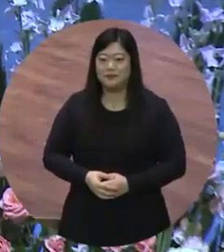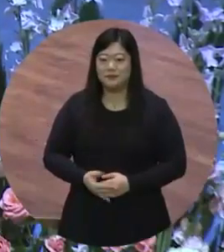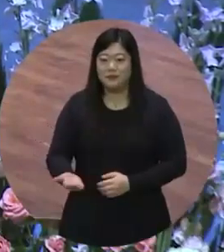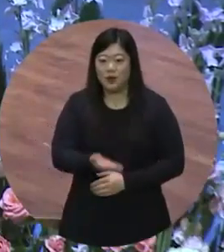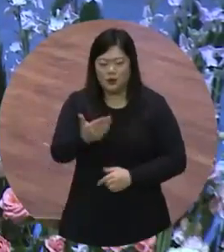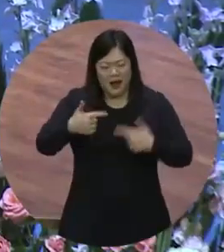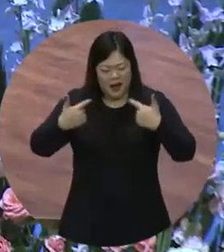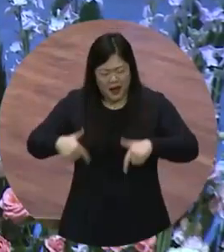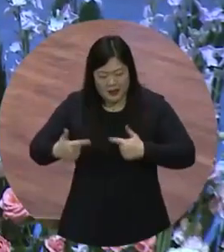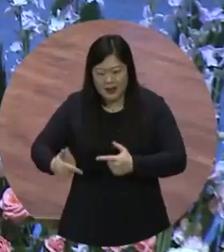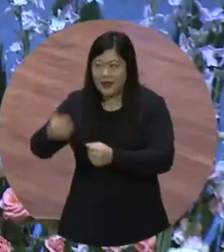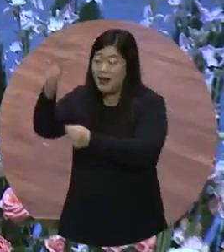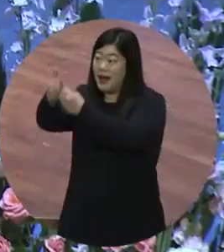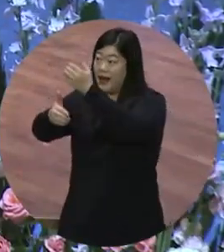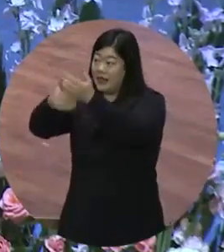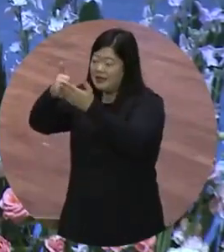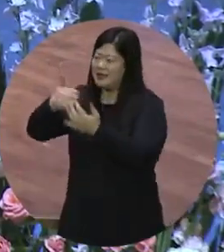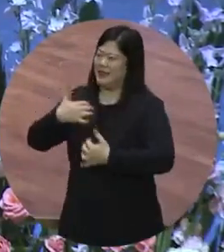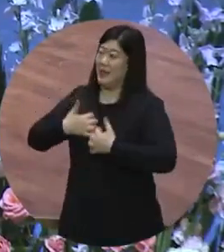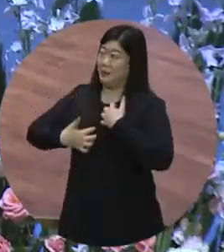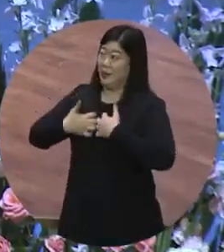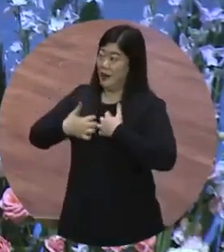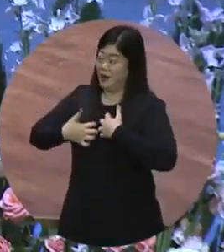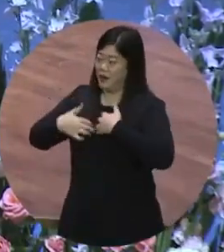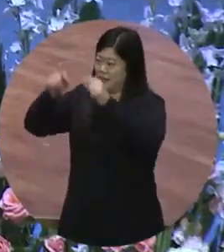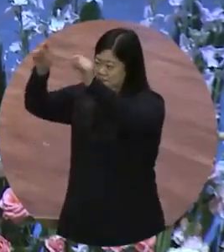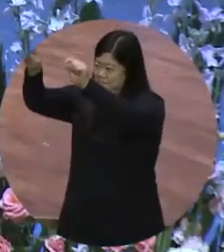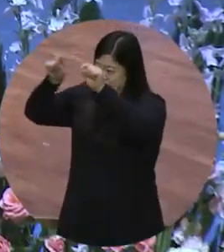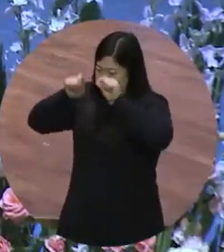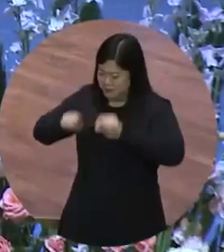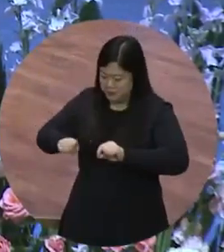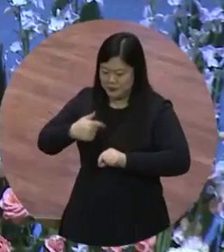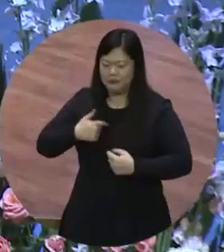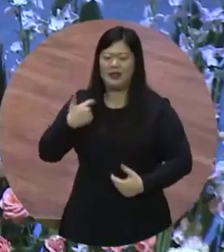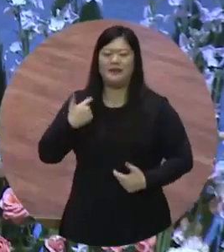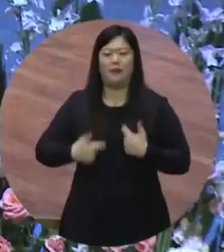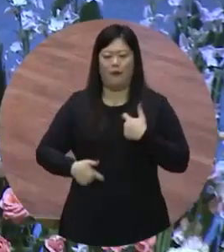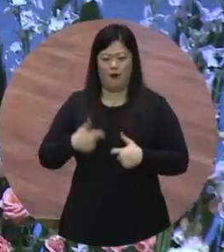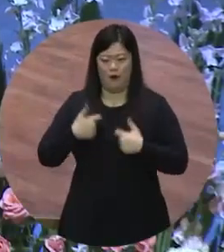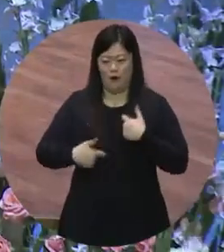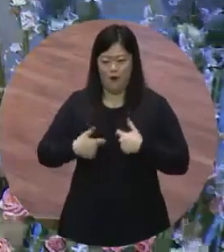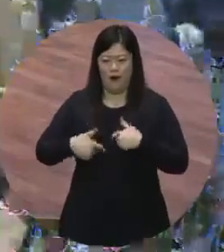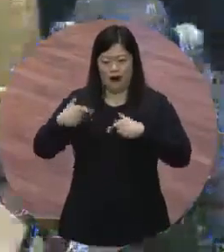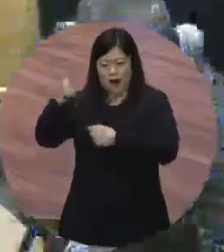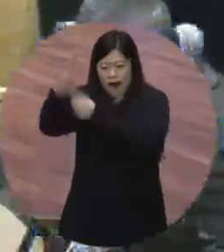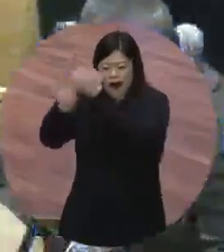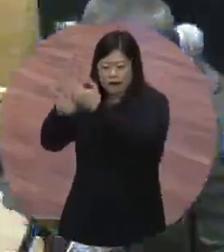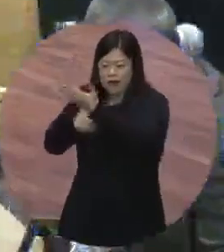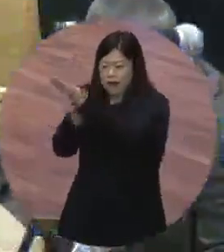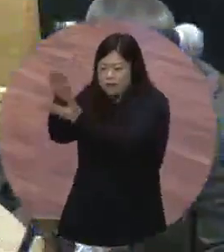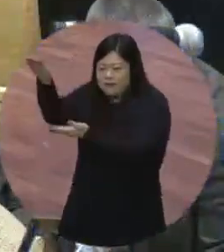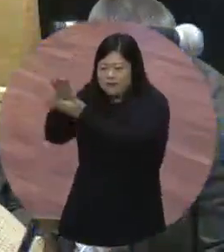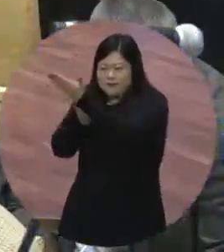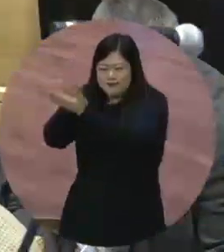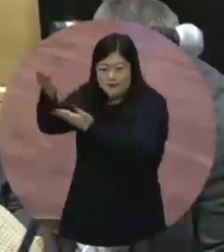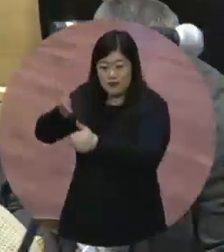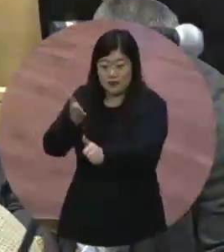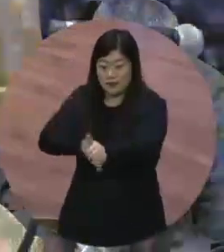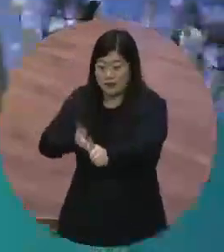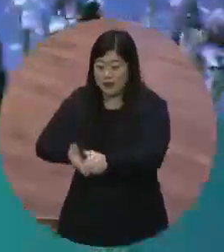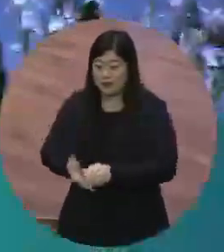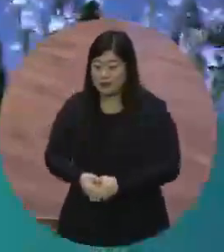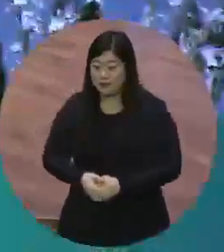기쁨의 근원이신 예수 그리스도와 영적으로 늘 소통하시기 바랍니다.